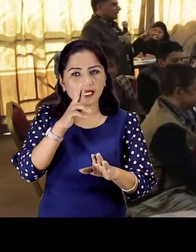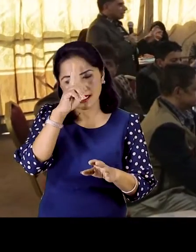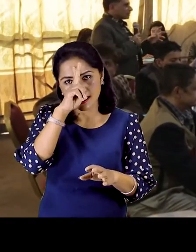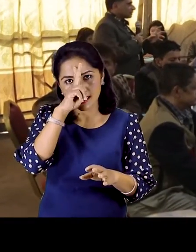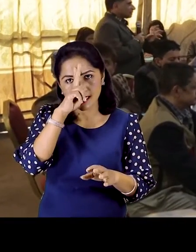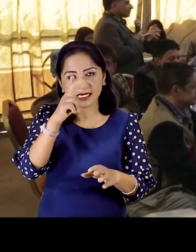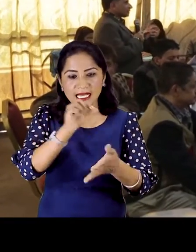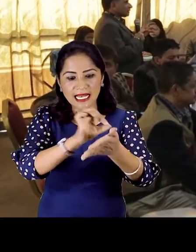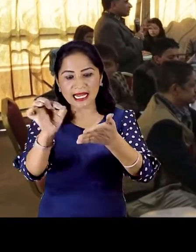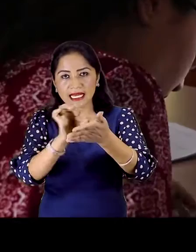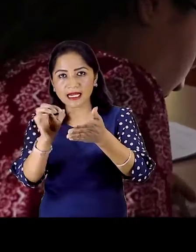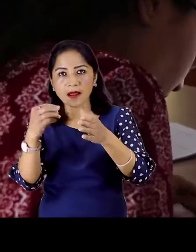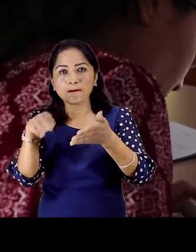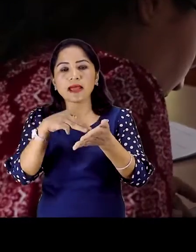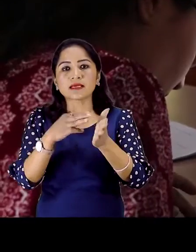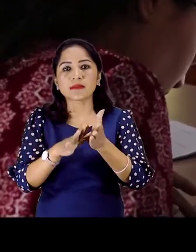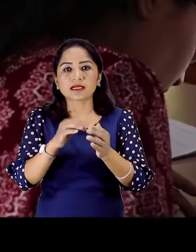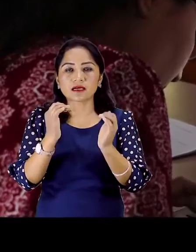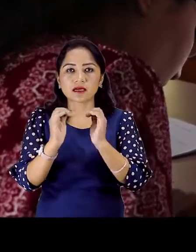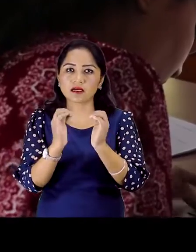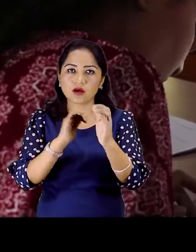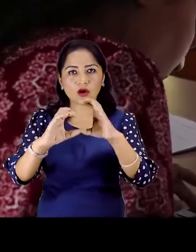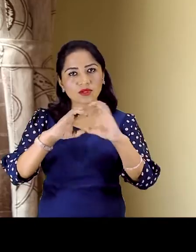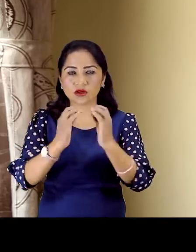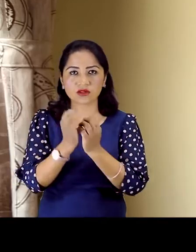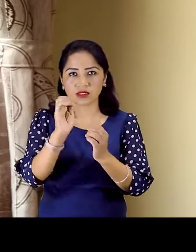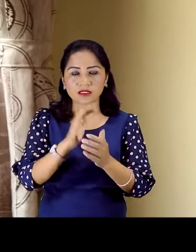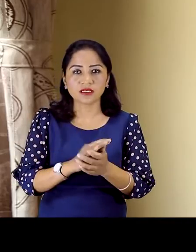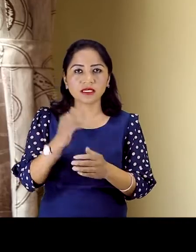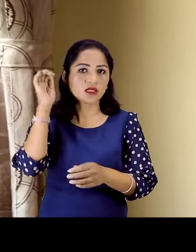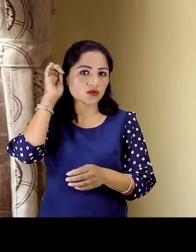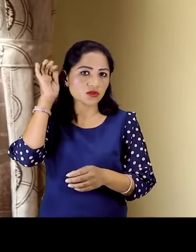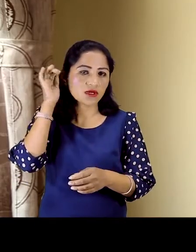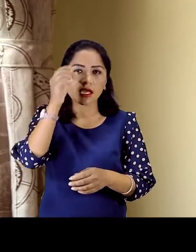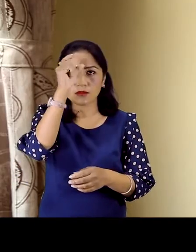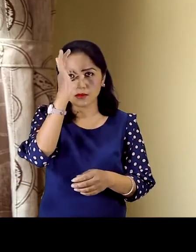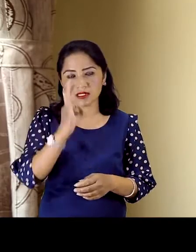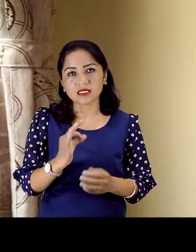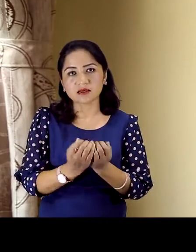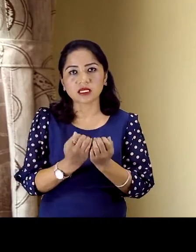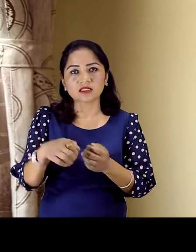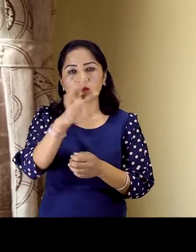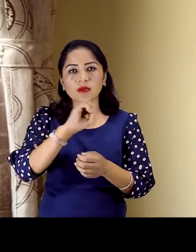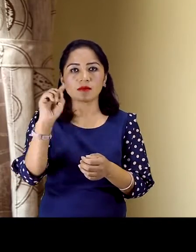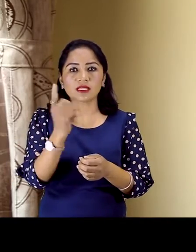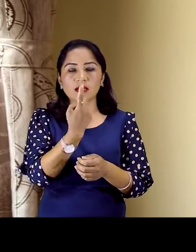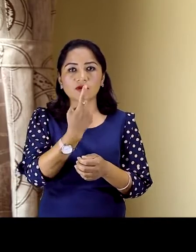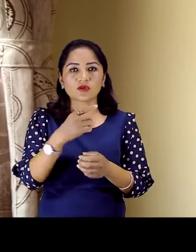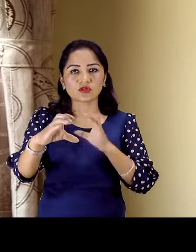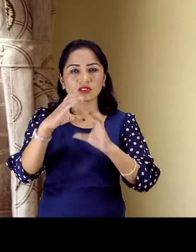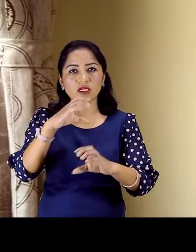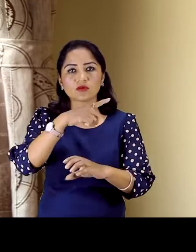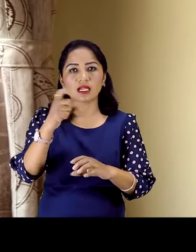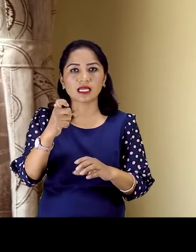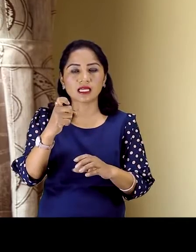भासा वा क्याप्सनिंग आदी बिभिन्न माध्यम बाट गरना सकींचा आधा फेरी इलाई बिसिस करीकन सबबन्दर म्रो